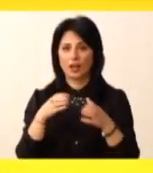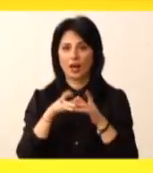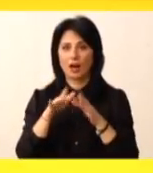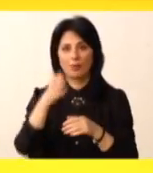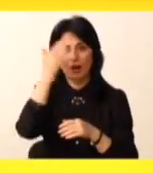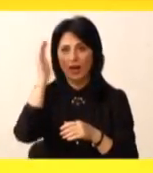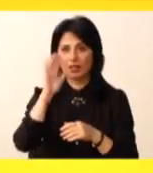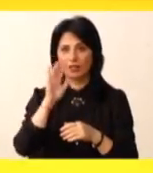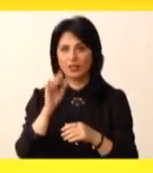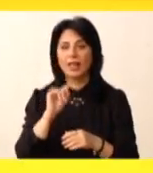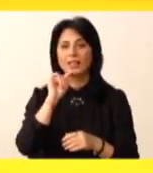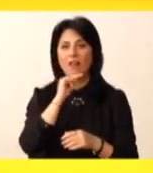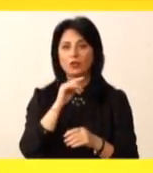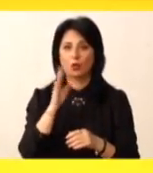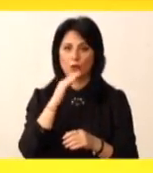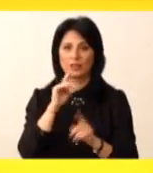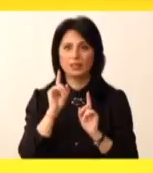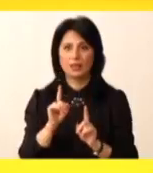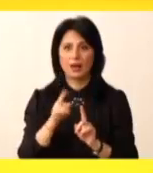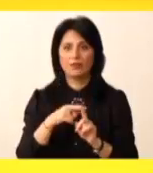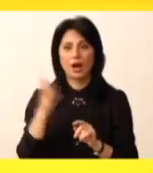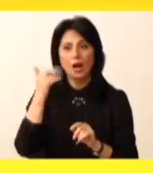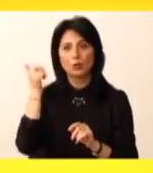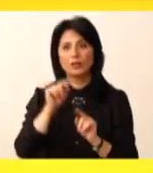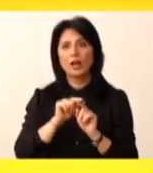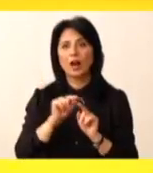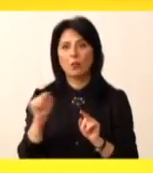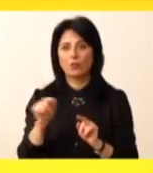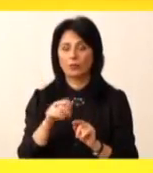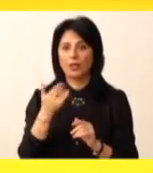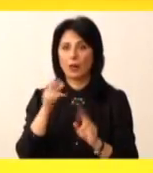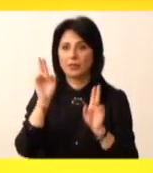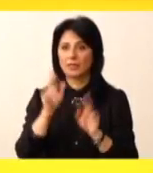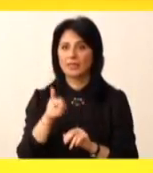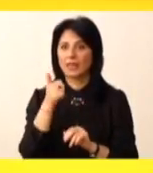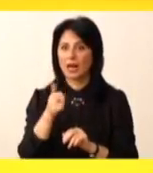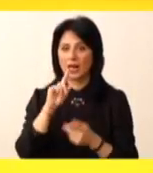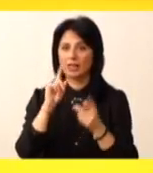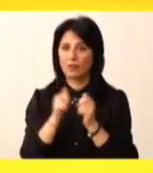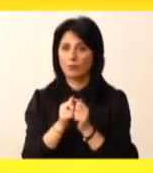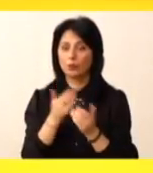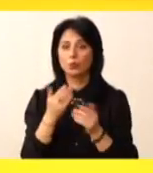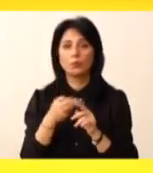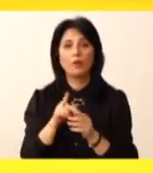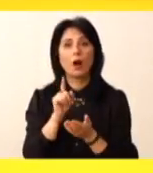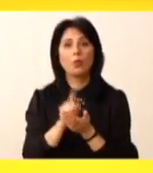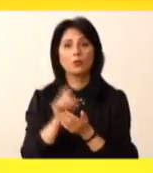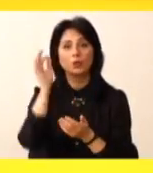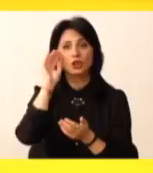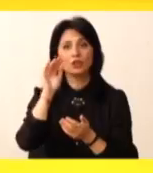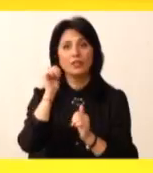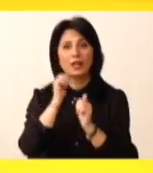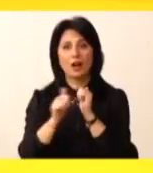არ დაგავიწყდეთ, დავზოგოთ წყალი. იმედია, გასული კვირის განმავლობაში რამდენიმე წესი კარგად დავიმახსოვრეთ, თუმცა ამას აუცილებლად